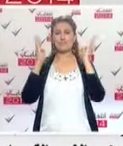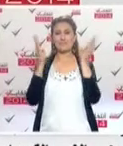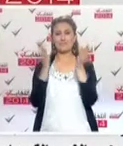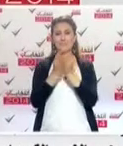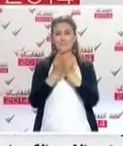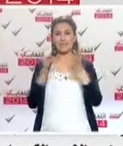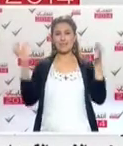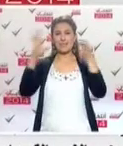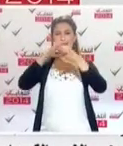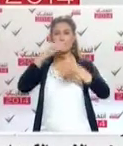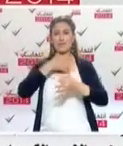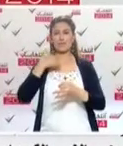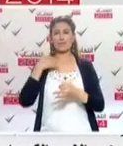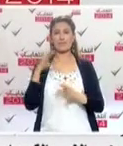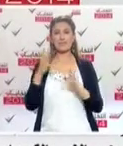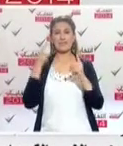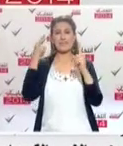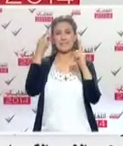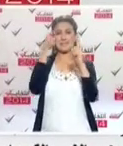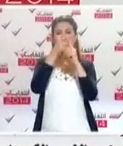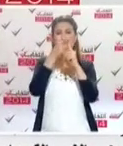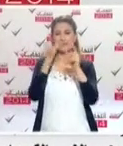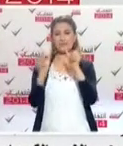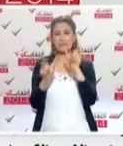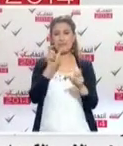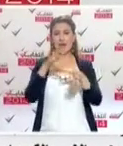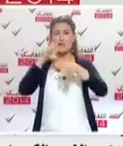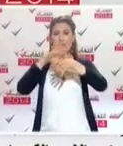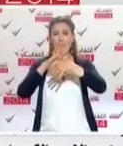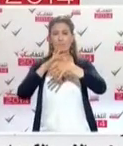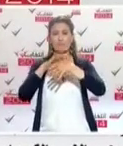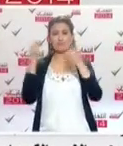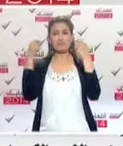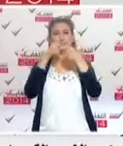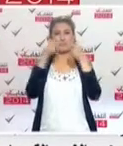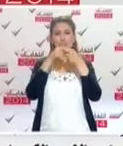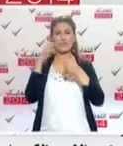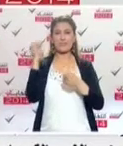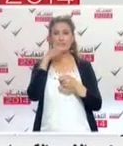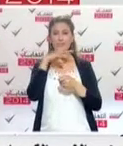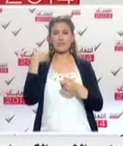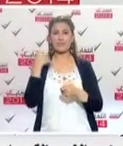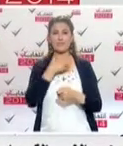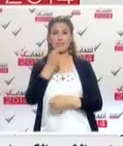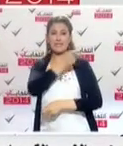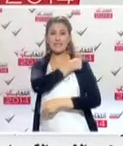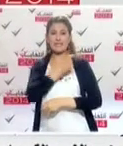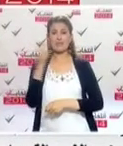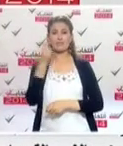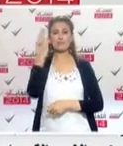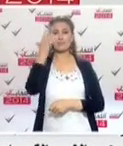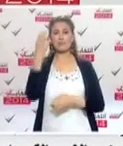شبكة خدمات صحية تستجيب لحاجيات كل المواطنين، والإسراع بإحداث مستشفى جامعي مرفوقا بكلية